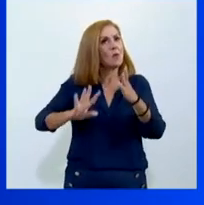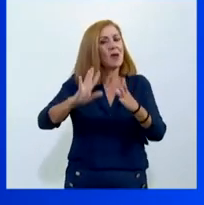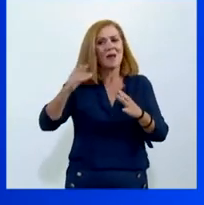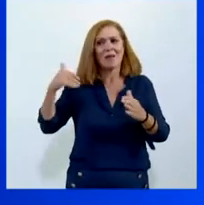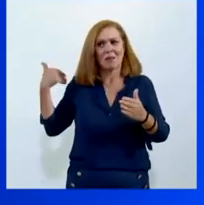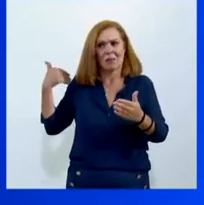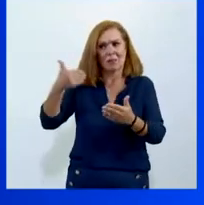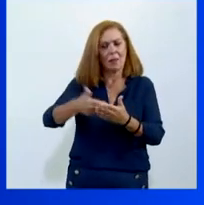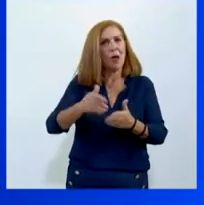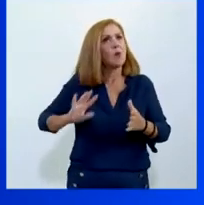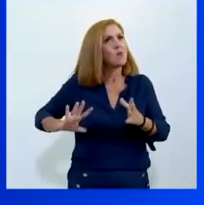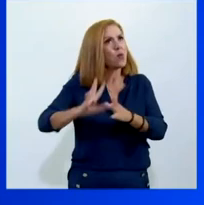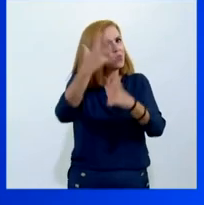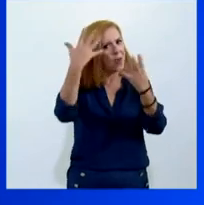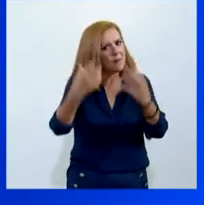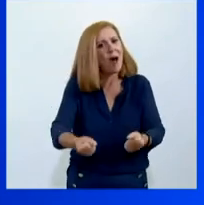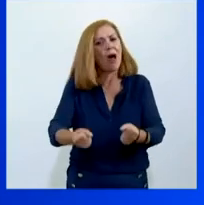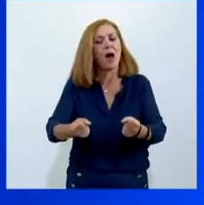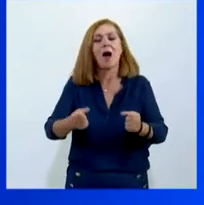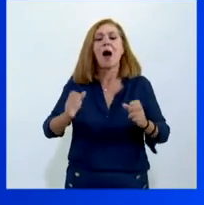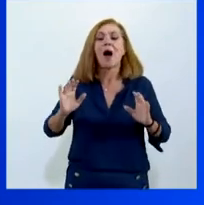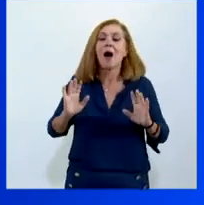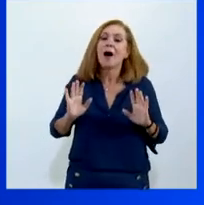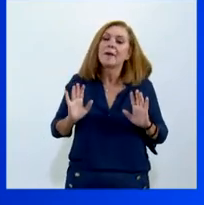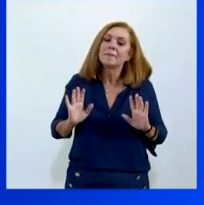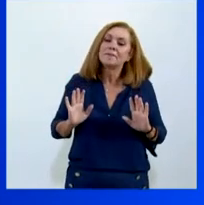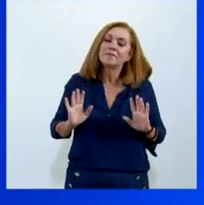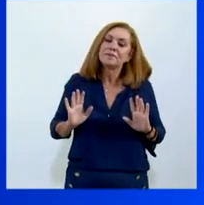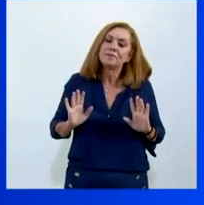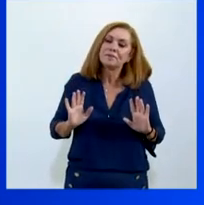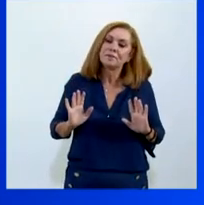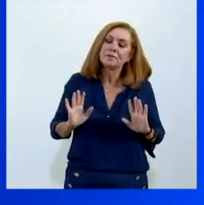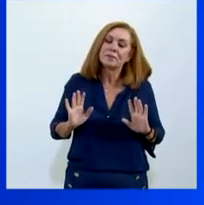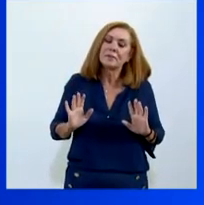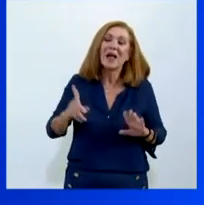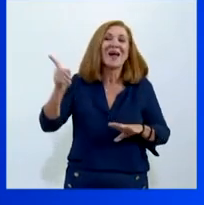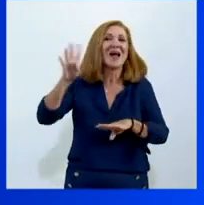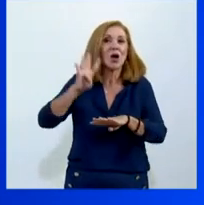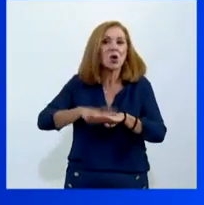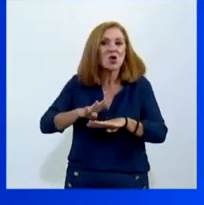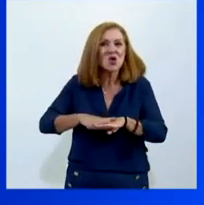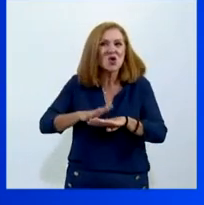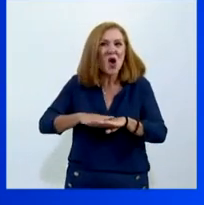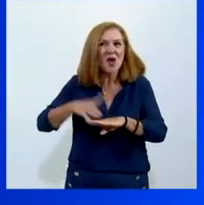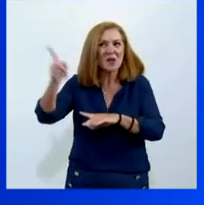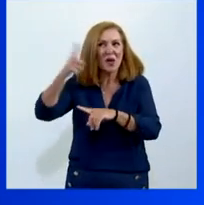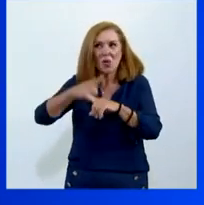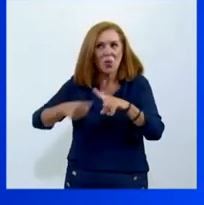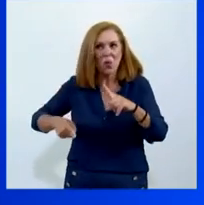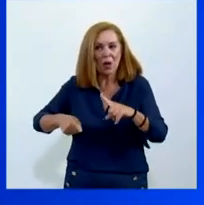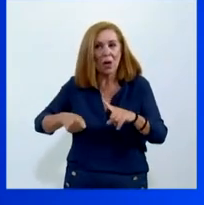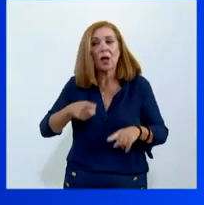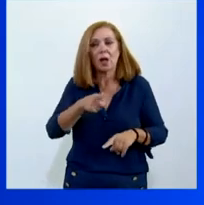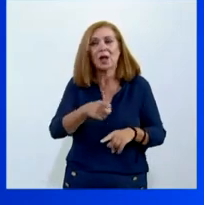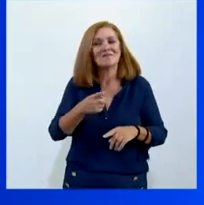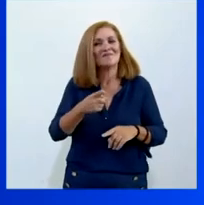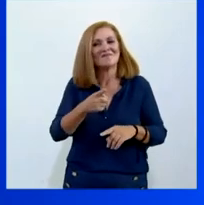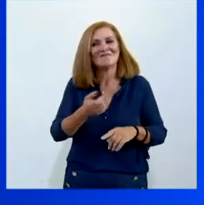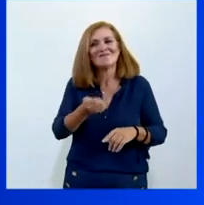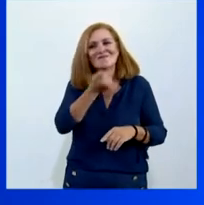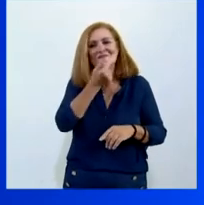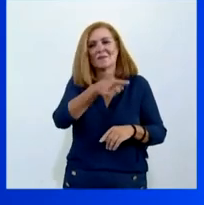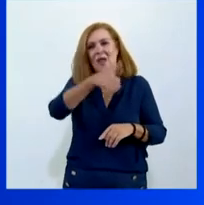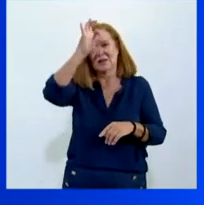χρόνια. Αλλά σίγουρα η διαχείριση των Κροατών χούλιγκαν δεν ήταν η καλύτερη στιγμή της ελληνικής αστυνομίας. Και γι' αυτό